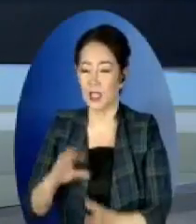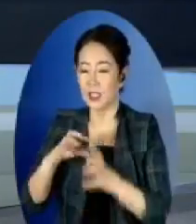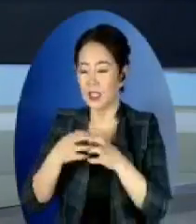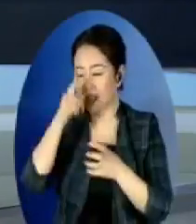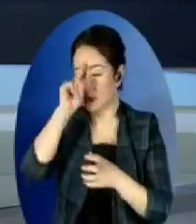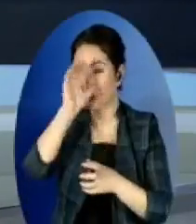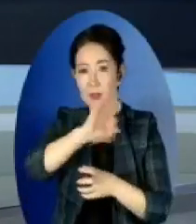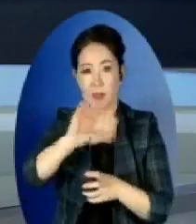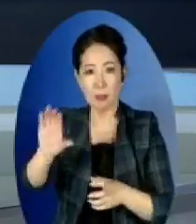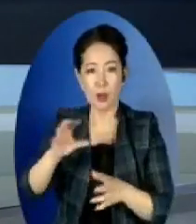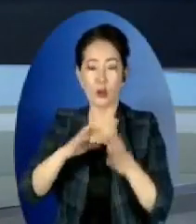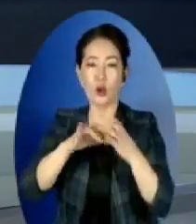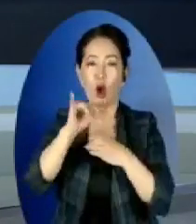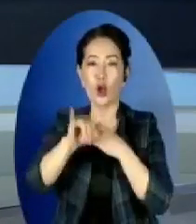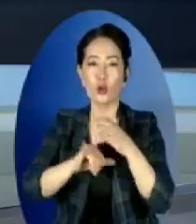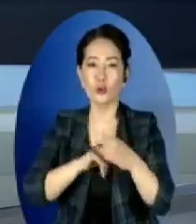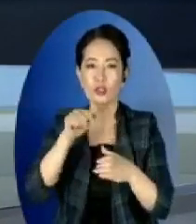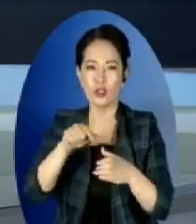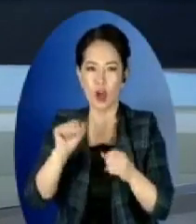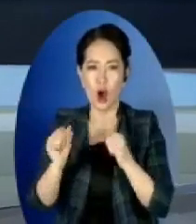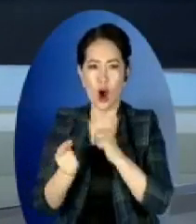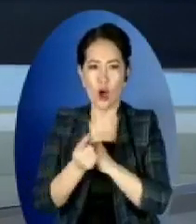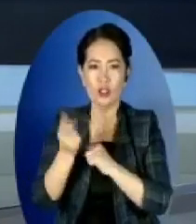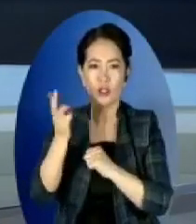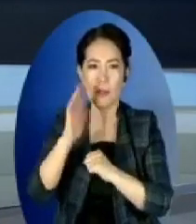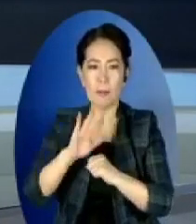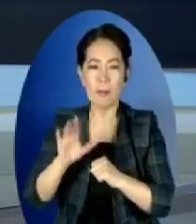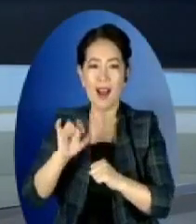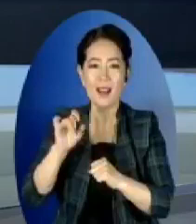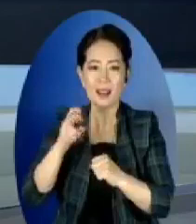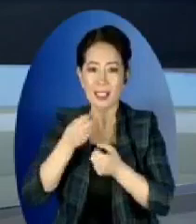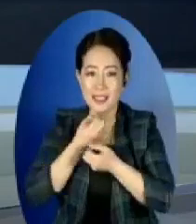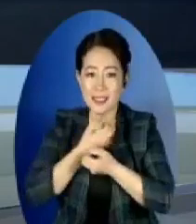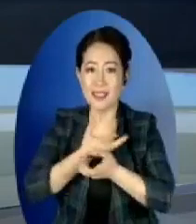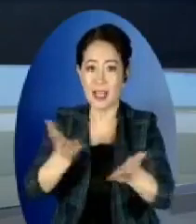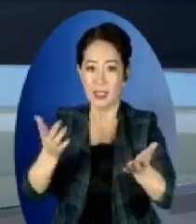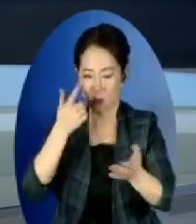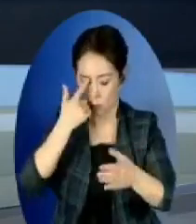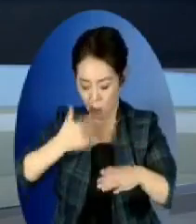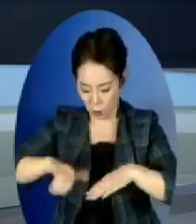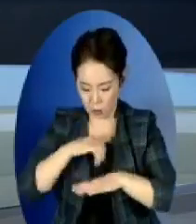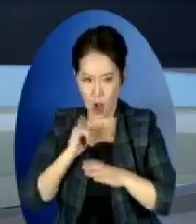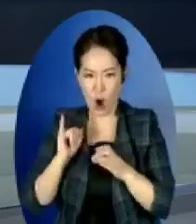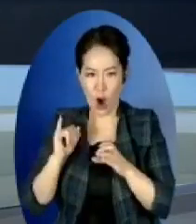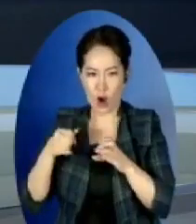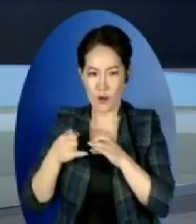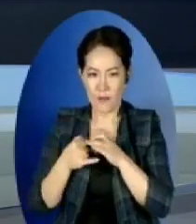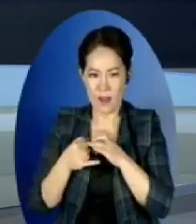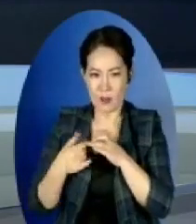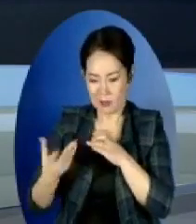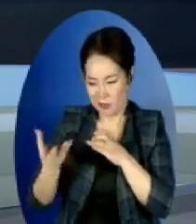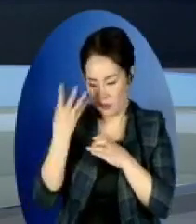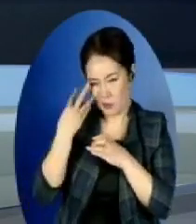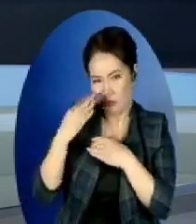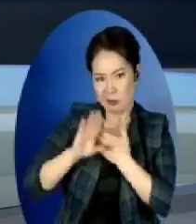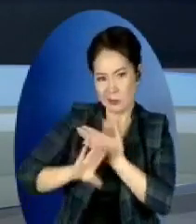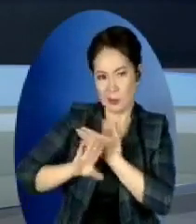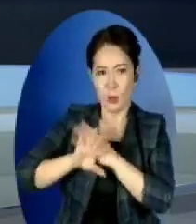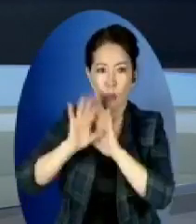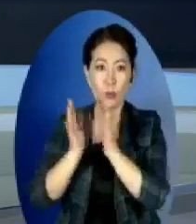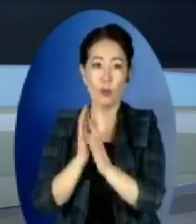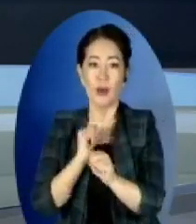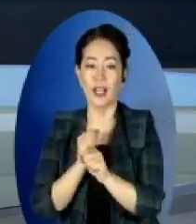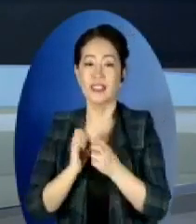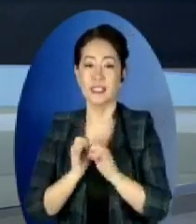Дэлхийн эрүүл мэндийн байгууллага олон улсын хэмжээнд онц байдал зарласан. Манай улс ч мөн коронавирусын халдвар орж ирэх аюулаас урьдчилан сэргийлэх бүхий л арга хэмжээг